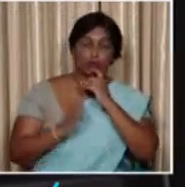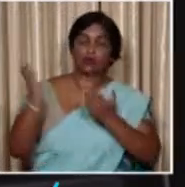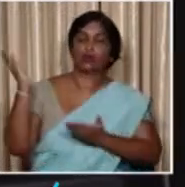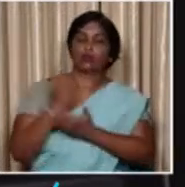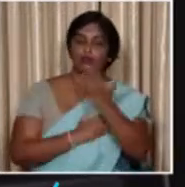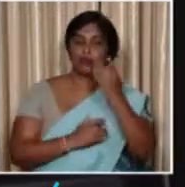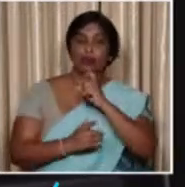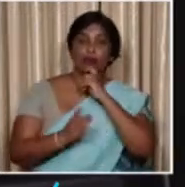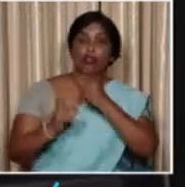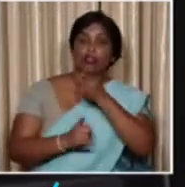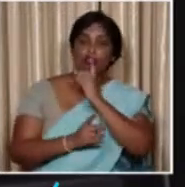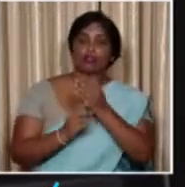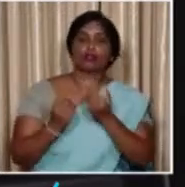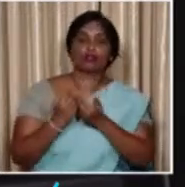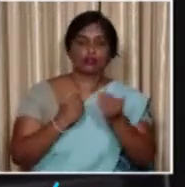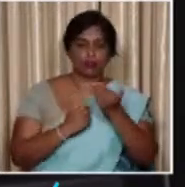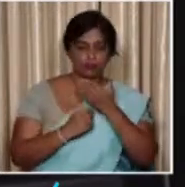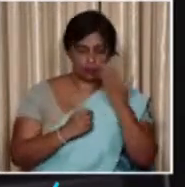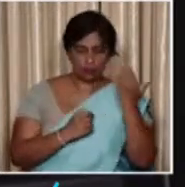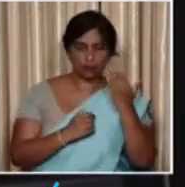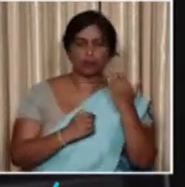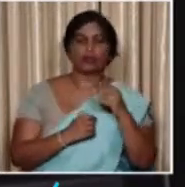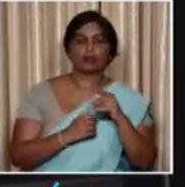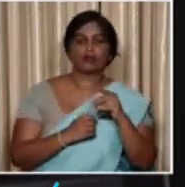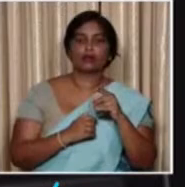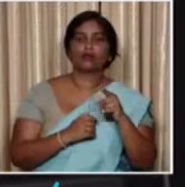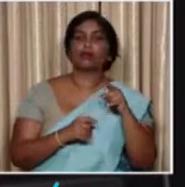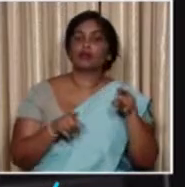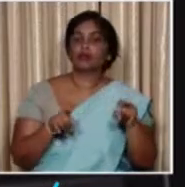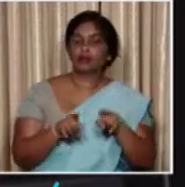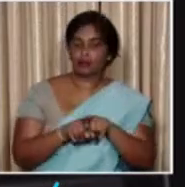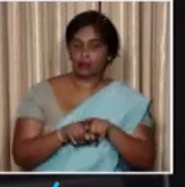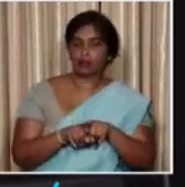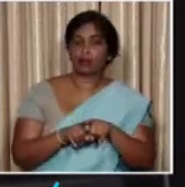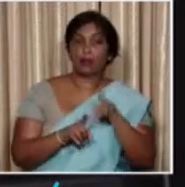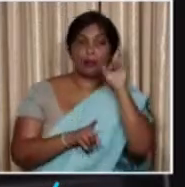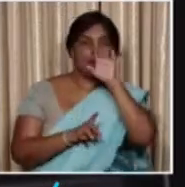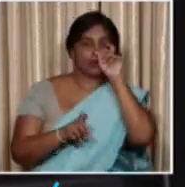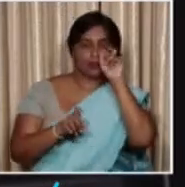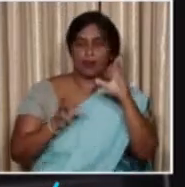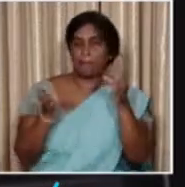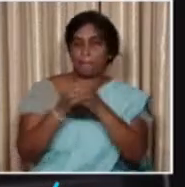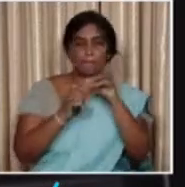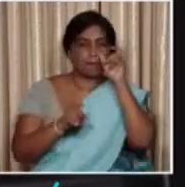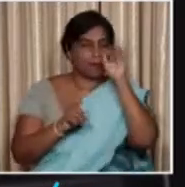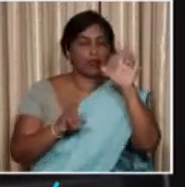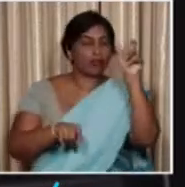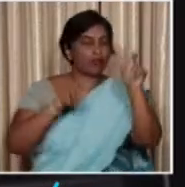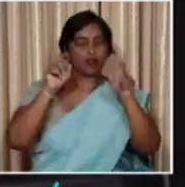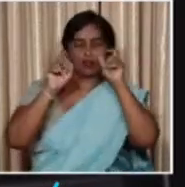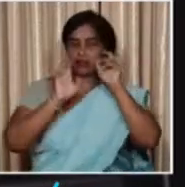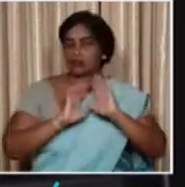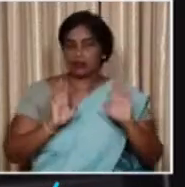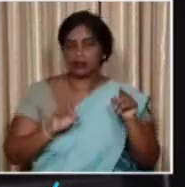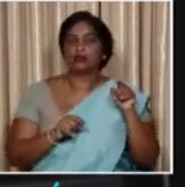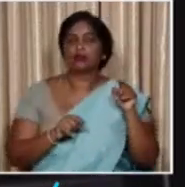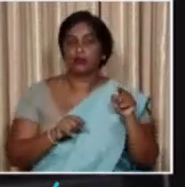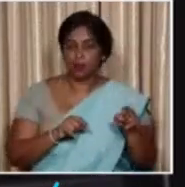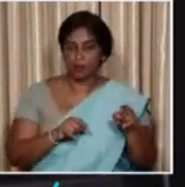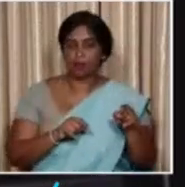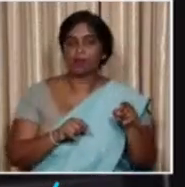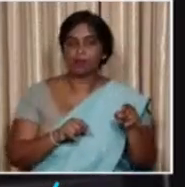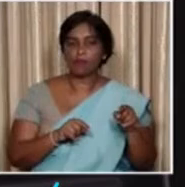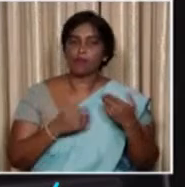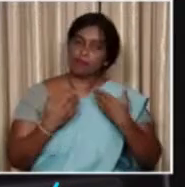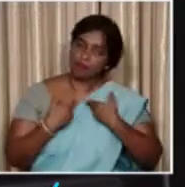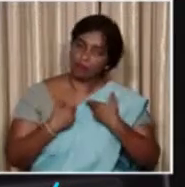පුළුවන් ශේෂාධිකරණයට දනුවක් කරන්න එහෙම කරන්න පුළුවන් ගරු කතානායකතුමනි ඒ නිසා මේ පාට බලන්න නැතුම් පක්ෂ බලන්න නැතුම් පුද්ගලයන් බලන්න නැතුම් මේක